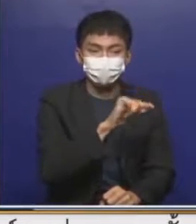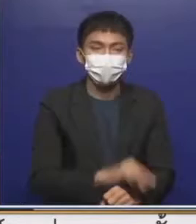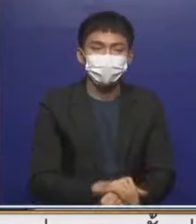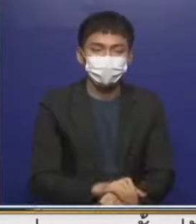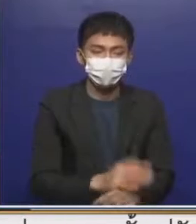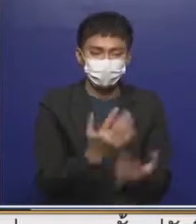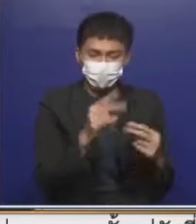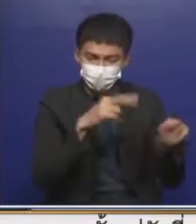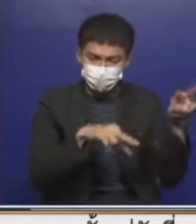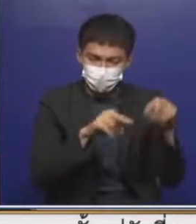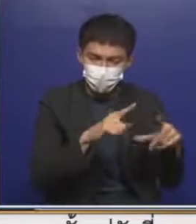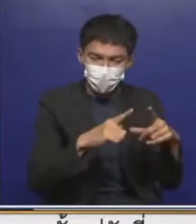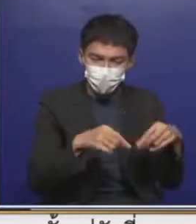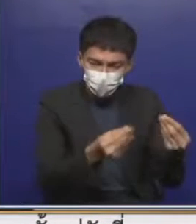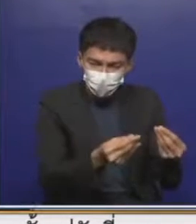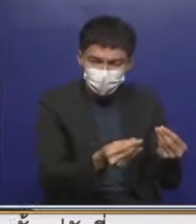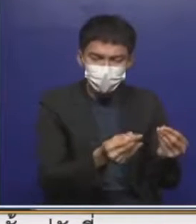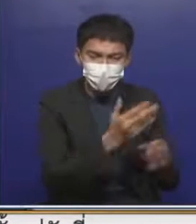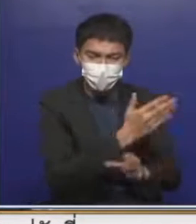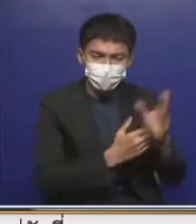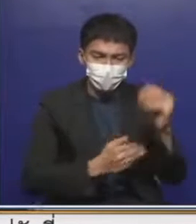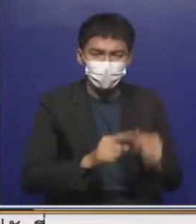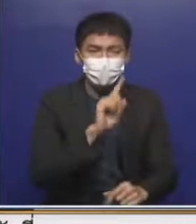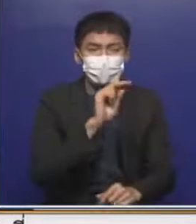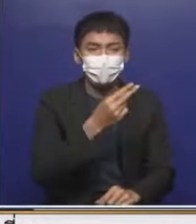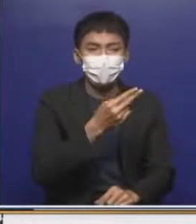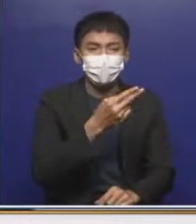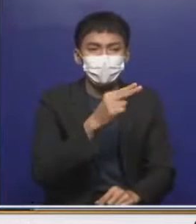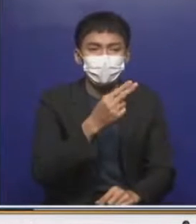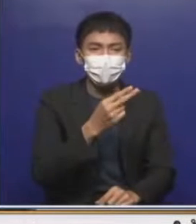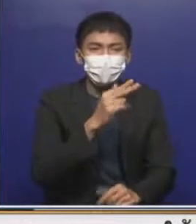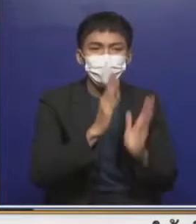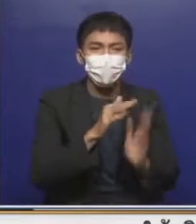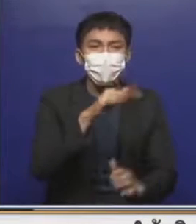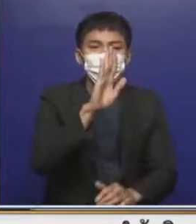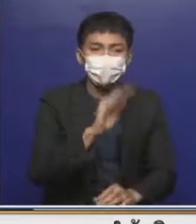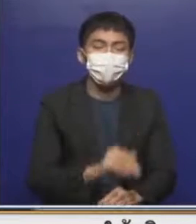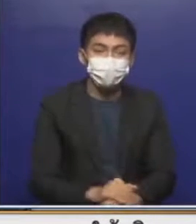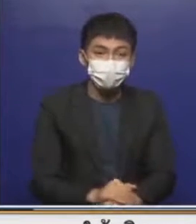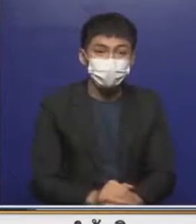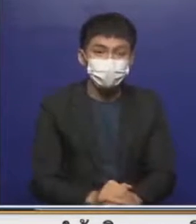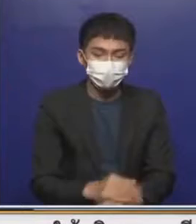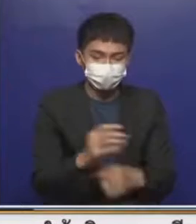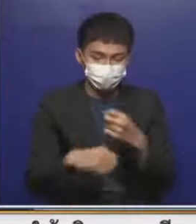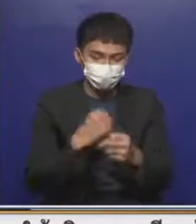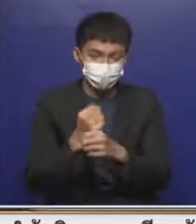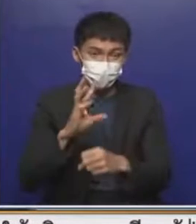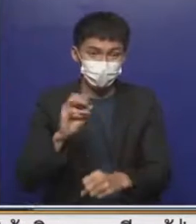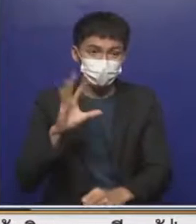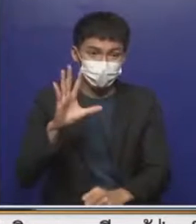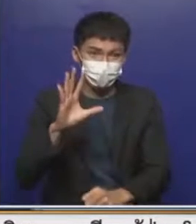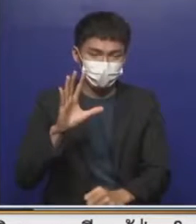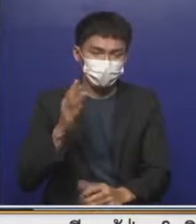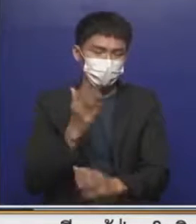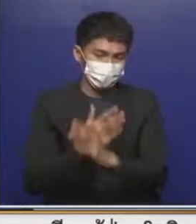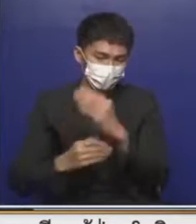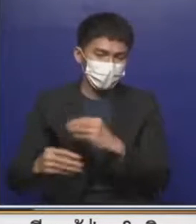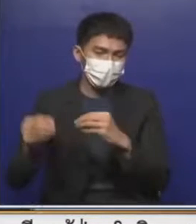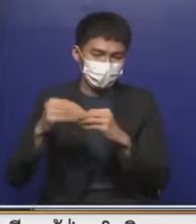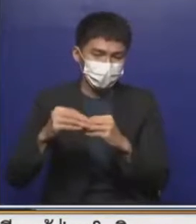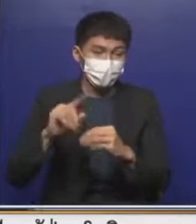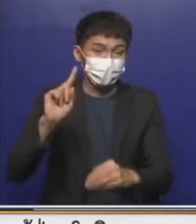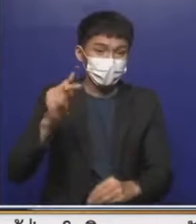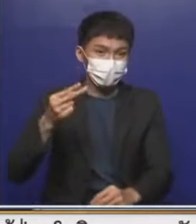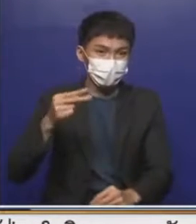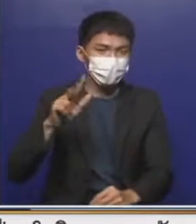ื่อดูแลการศาให้กเหพิการจำนวน 1,2388 คนปี 65 เด็พิการเพิมขึนเป็ 12,5